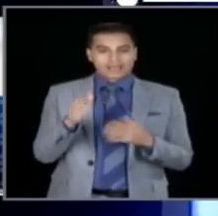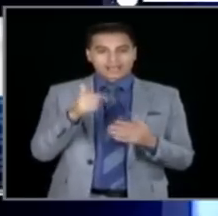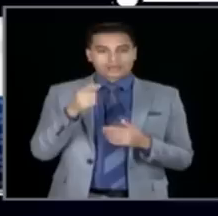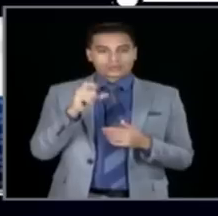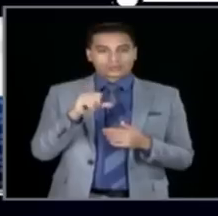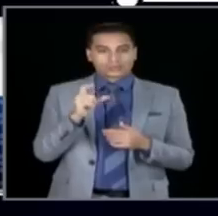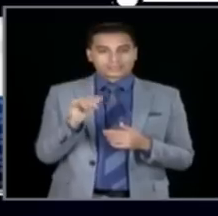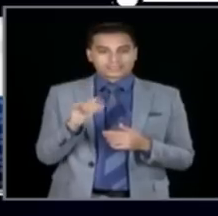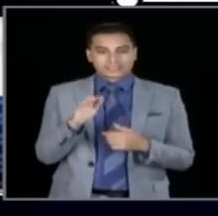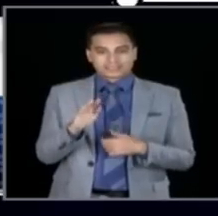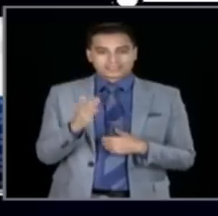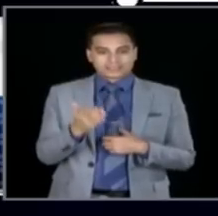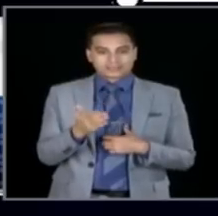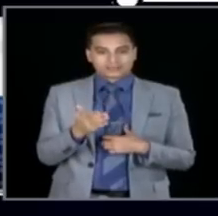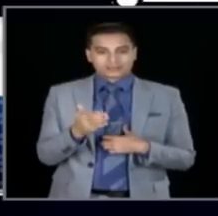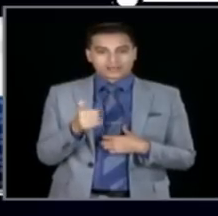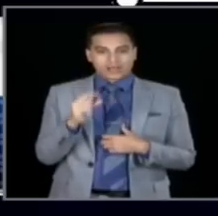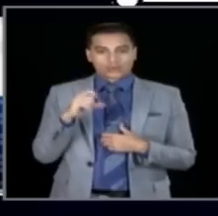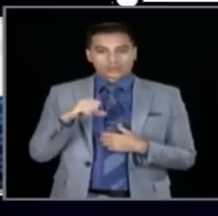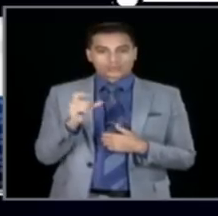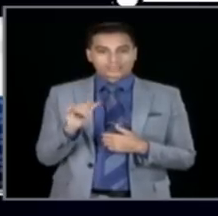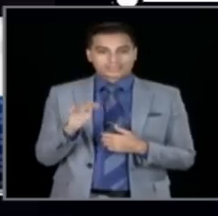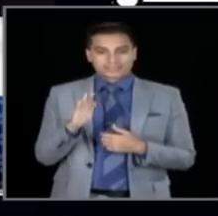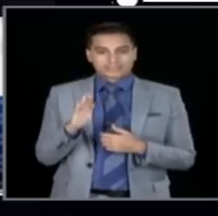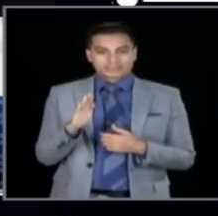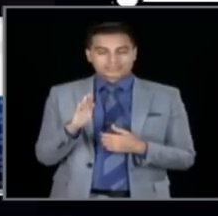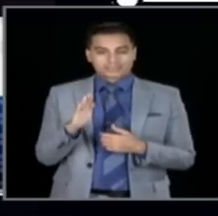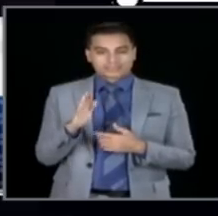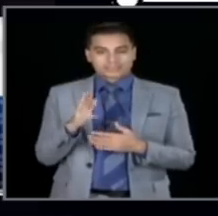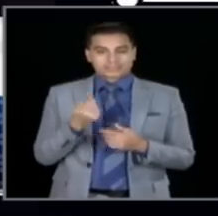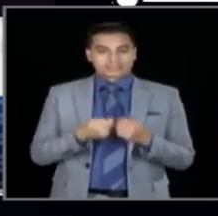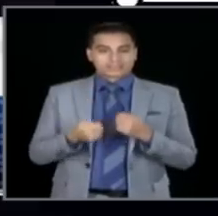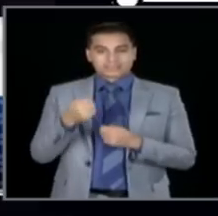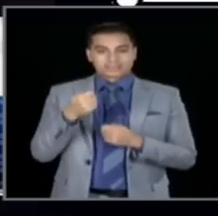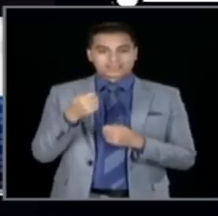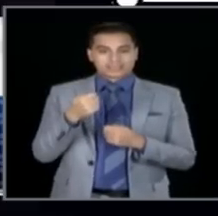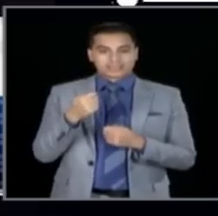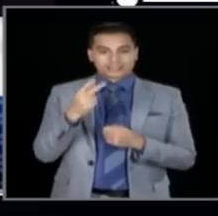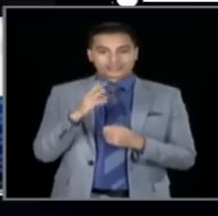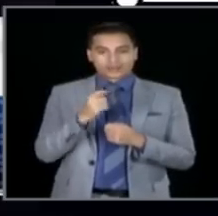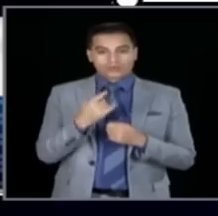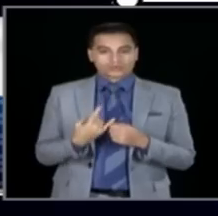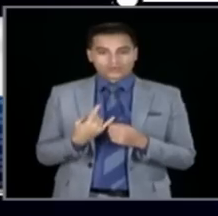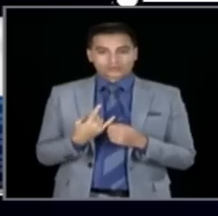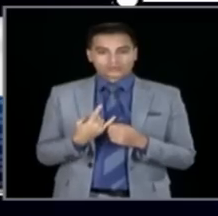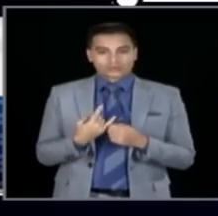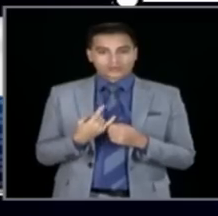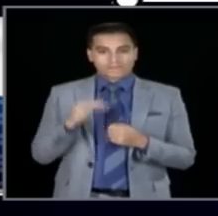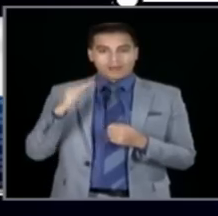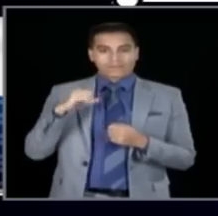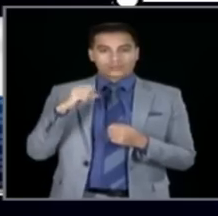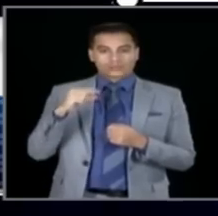أدونيس؟ أدونيس بناقص 10 نقط أو زائد 20 نقطة. محمود